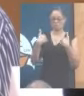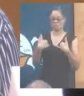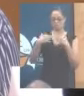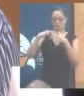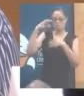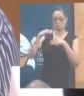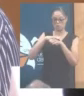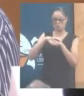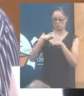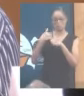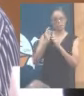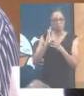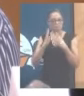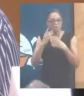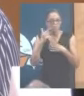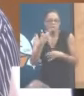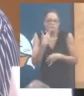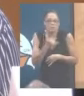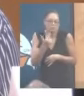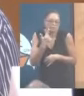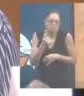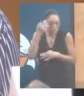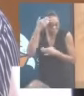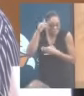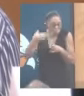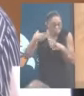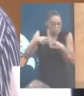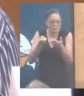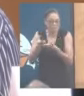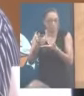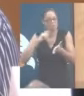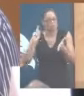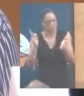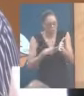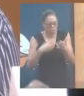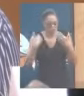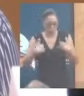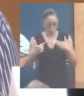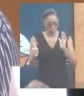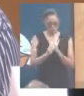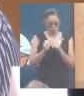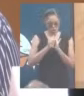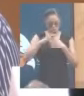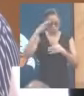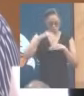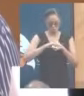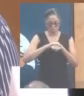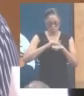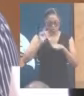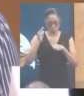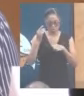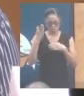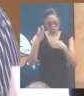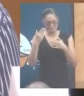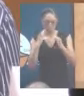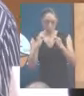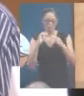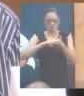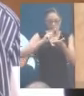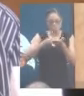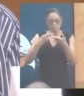quelque chose, il n'y a pas des attaques personnelles que je fais. Merci, mon devoir d'élu, lorsqu'il y a eu de fonds publics, c'est de